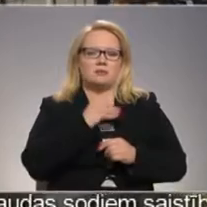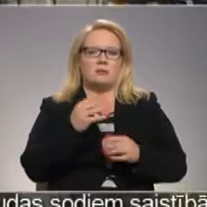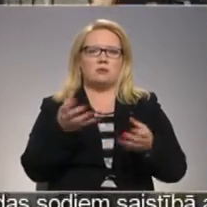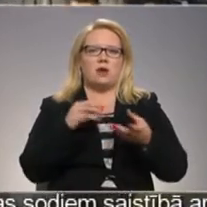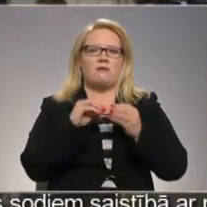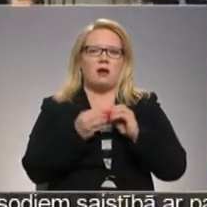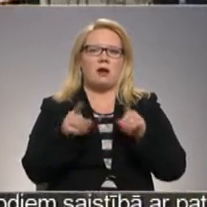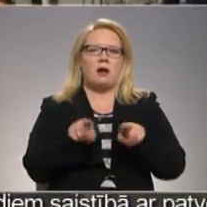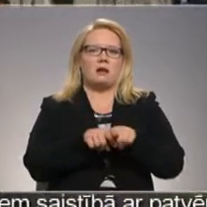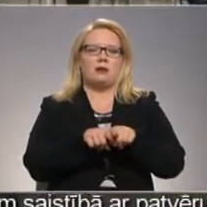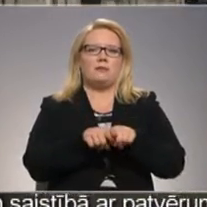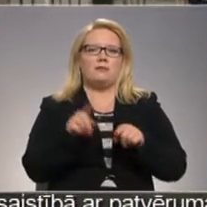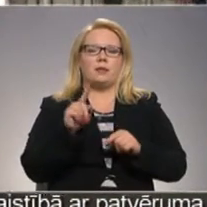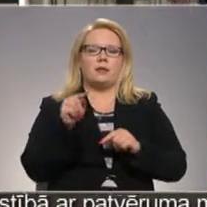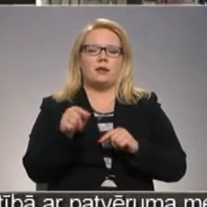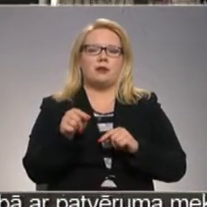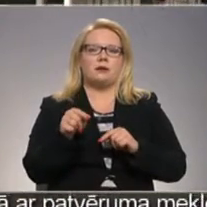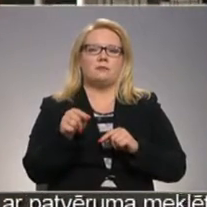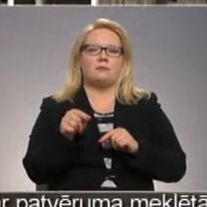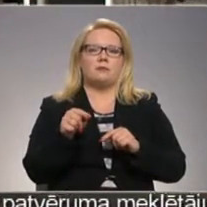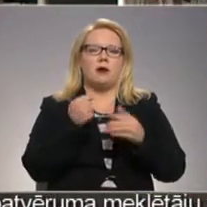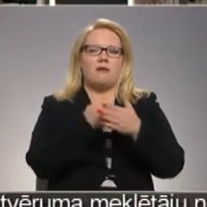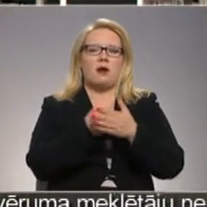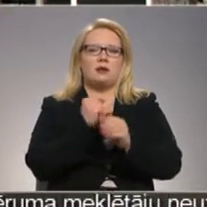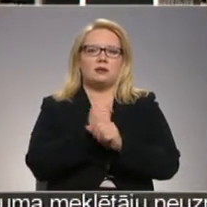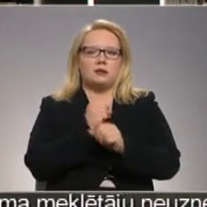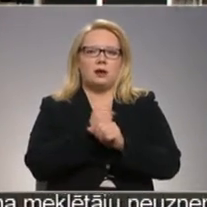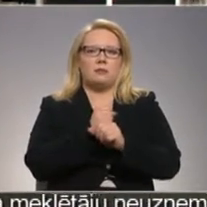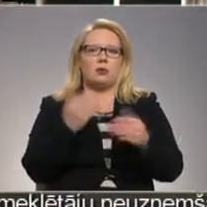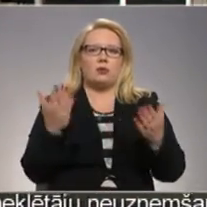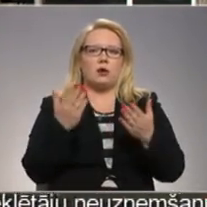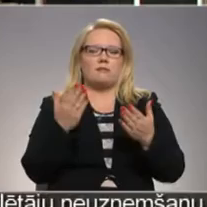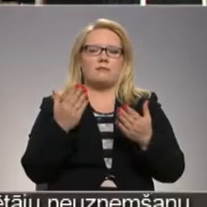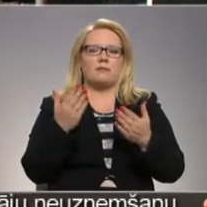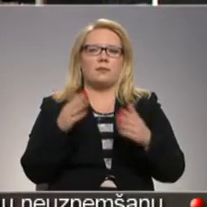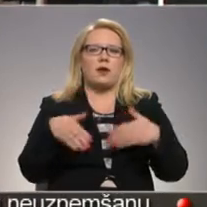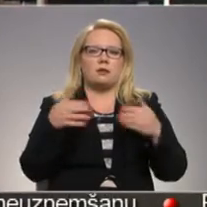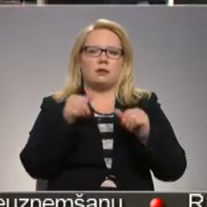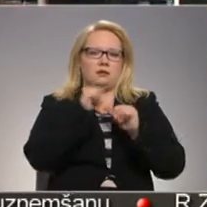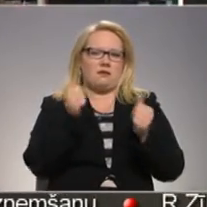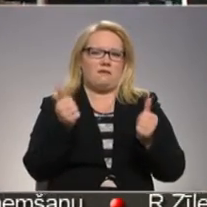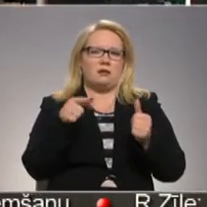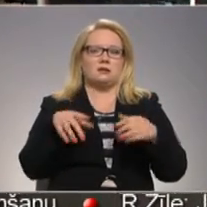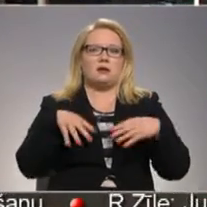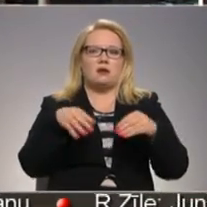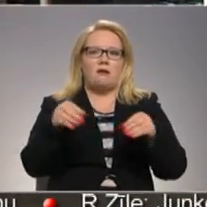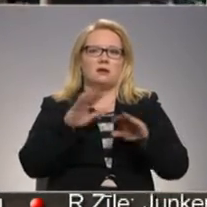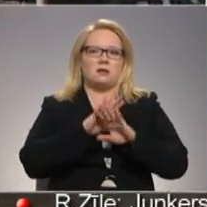to, ka, tomēr, ir arī šādi tādi avārijas darbi, kuriem, nu, faktiski nevar atlikt, kas ir vienkārši jāveic, lai